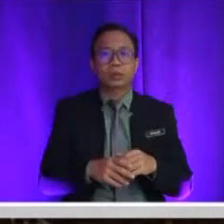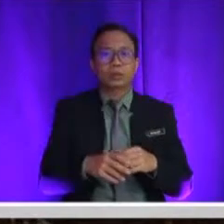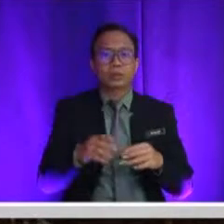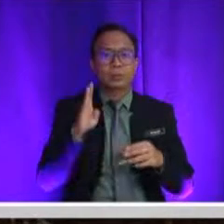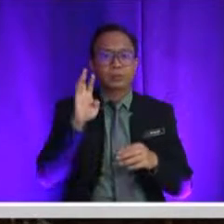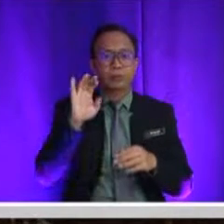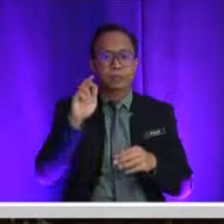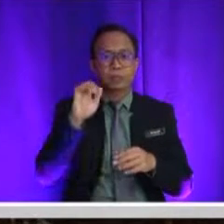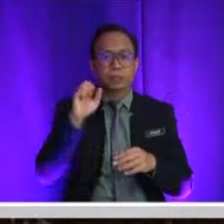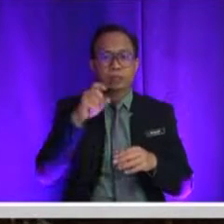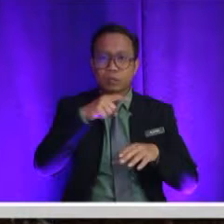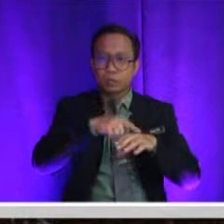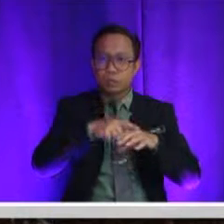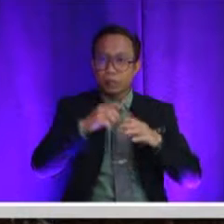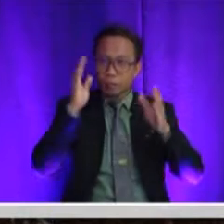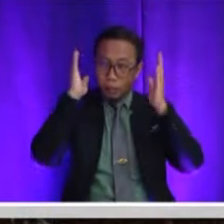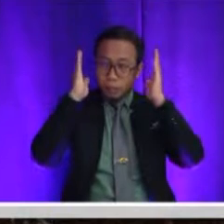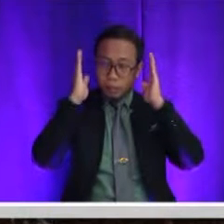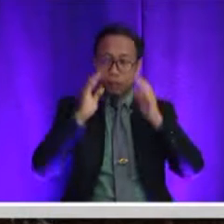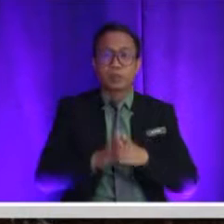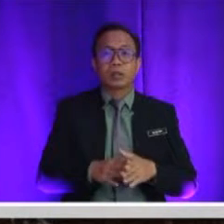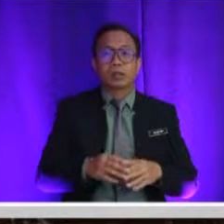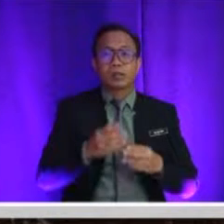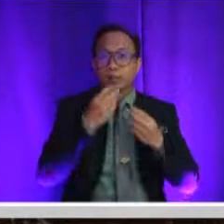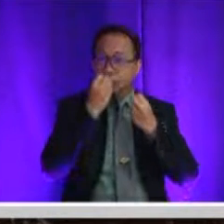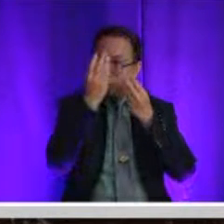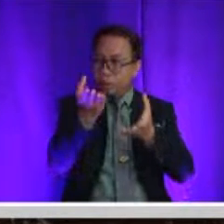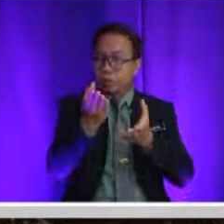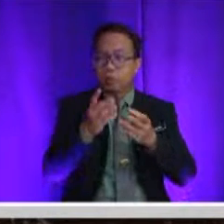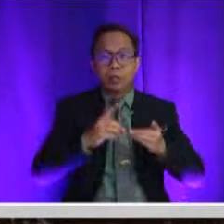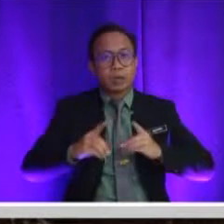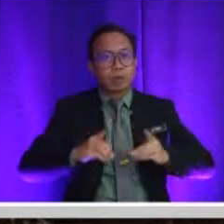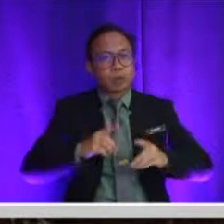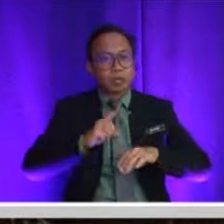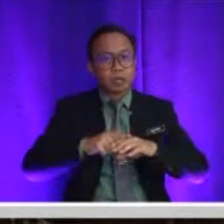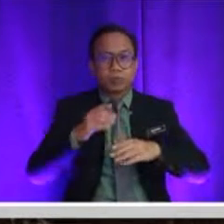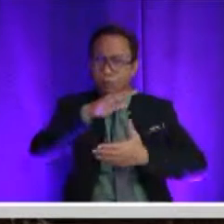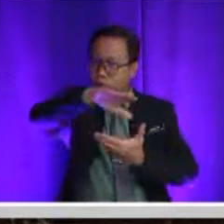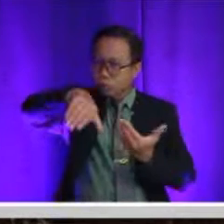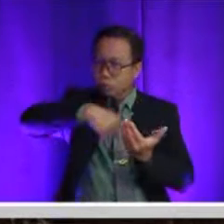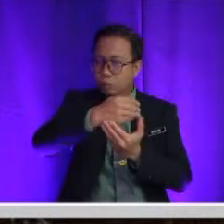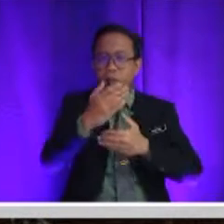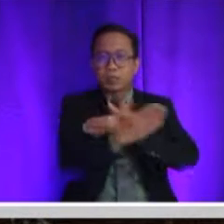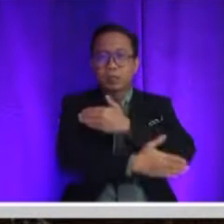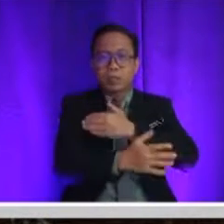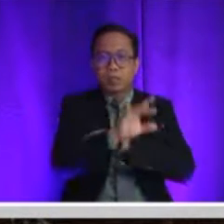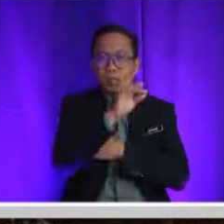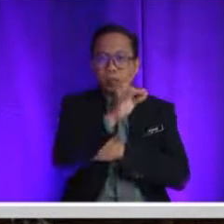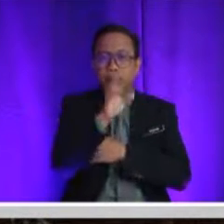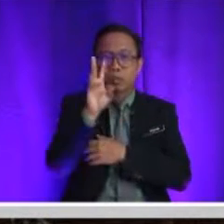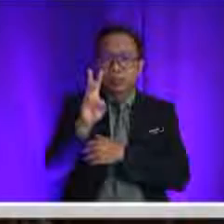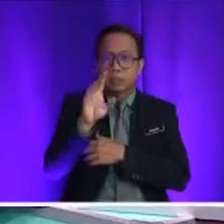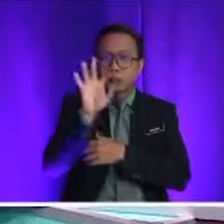British di Tanah Melayu pada masih itu mengistirahatkan darurat di seluruh negara pada 18 Jun